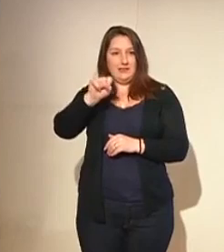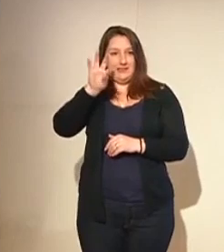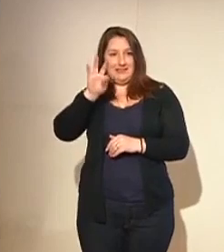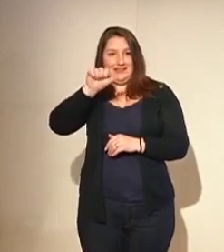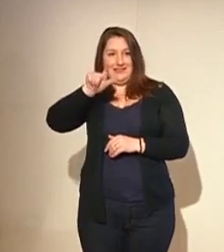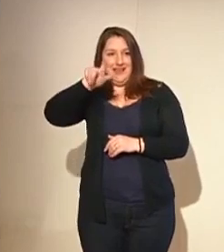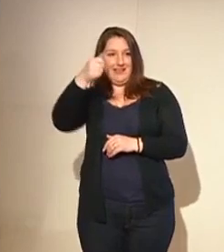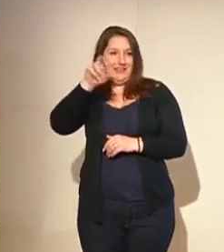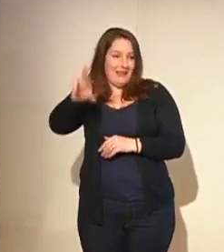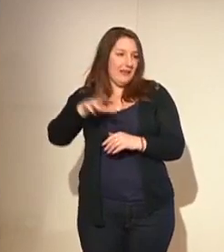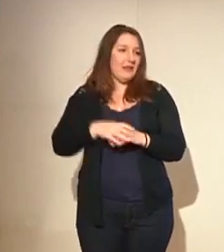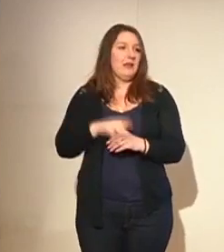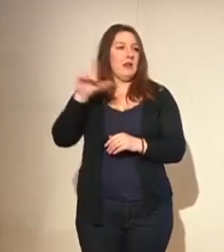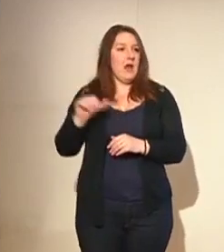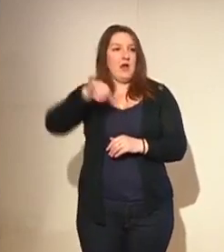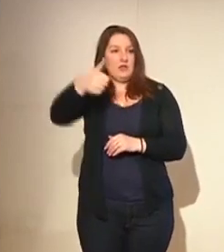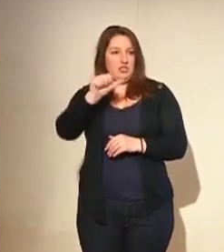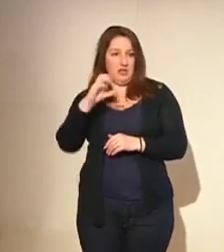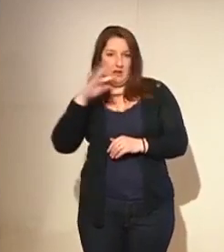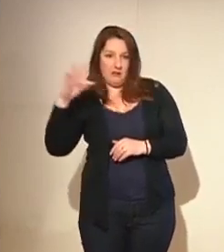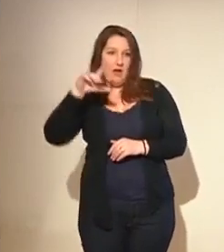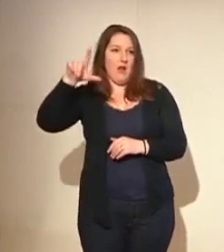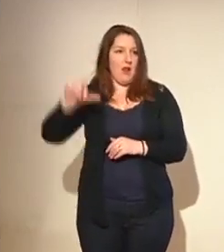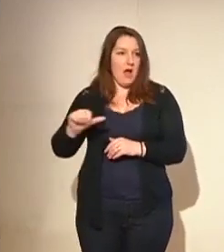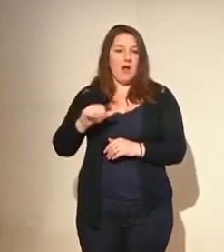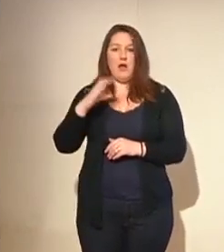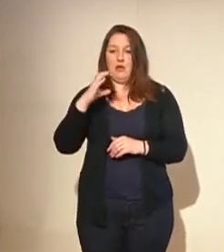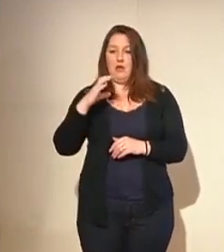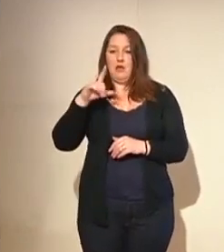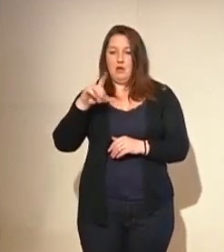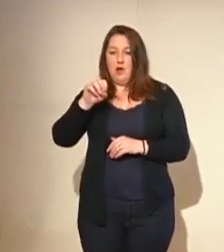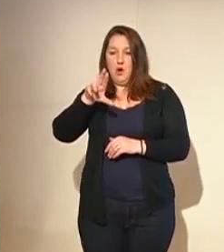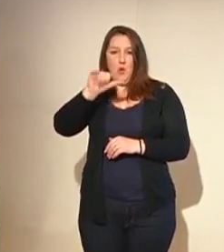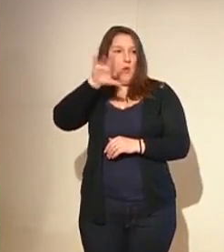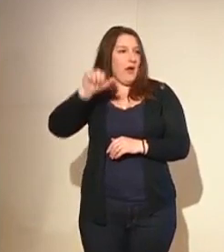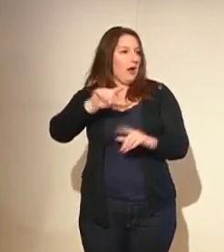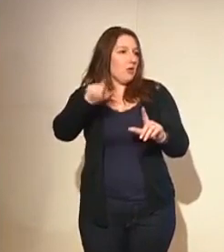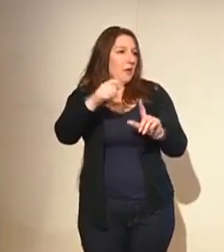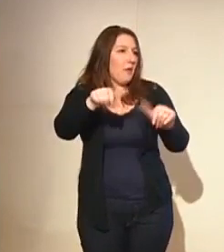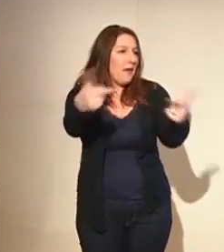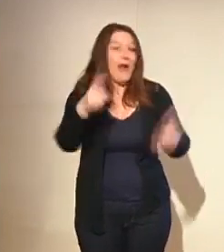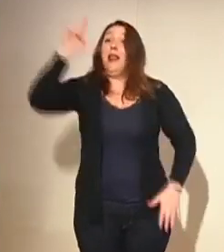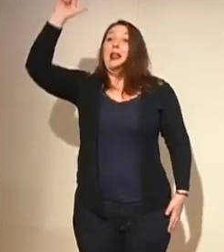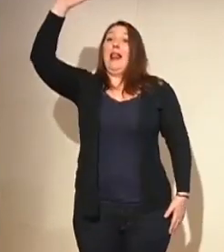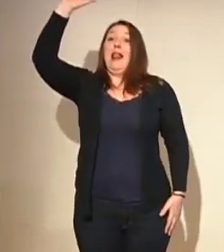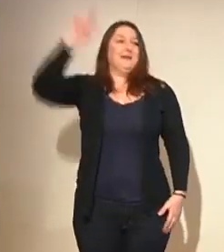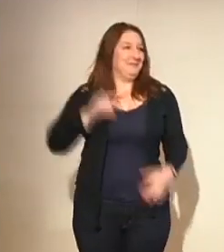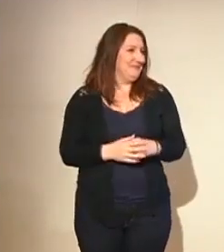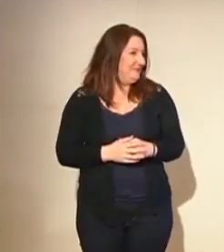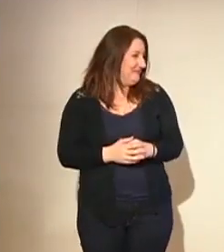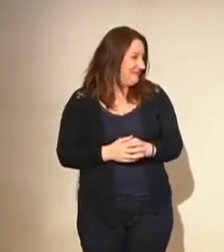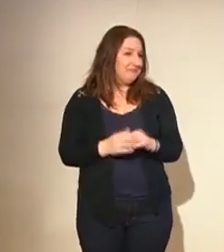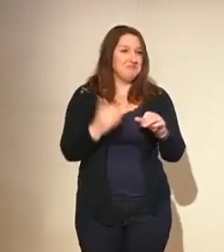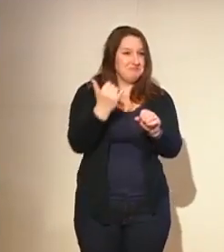Mondane Jaa Pascal Cloer qui a priori n'est pas là pardon